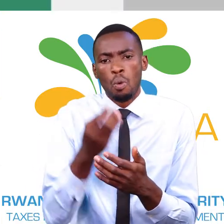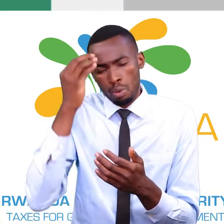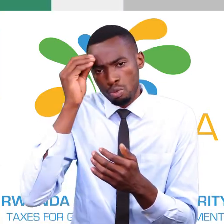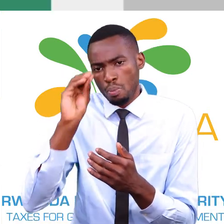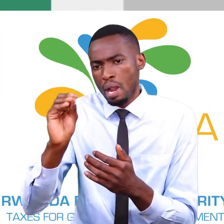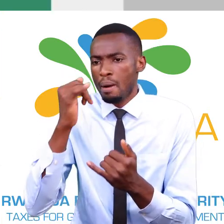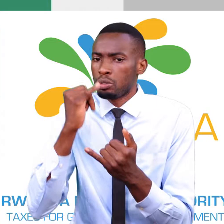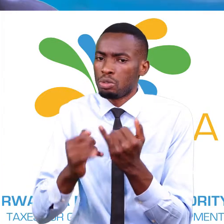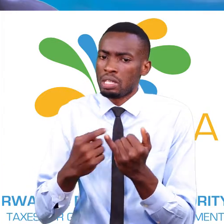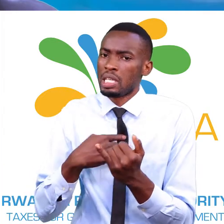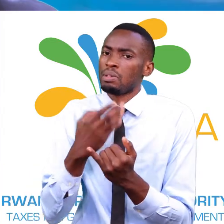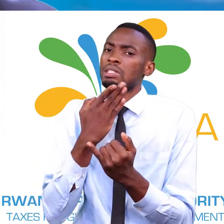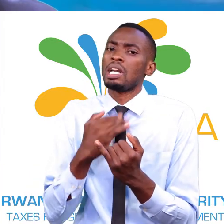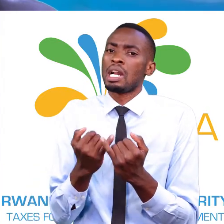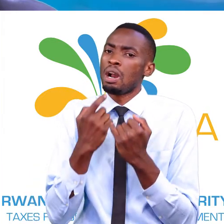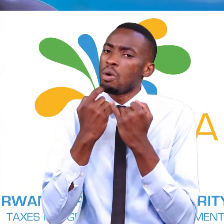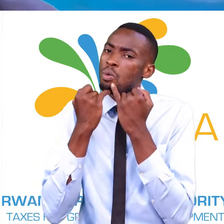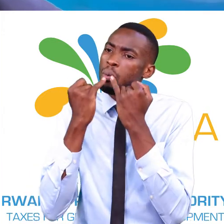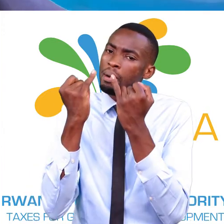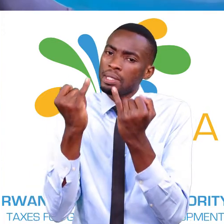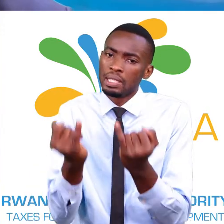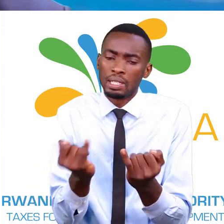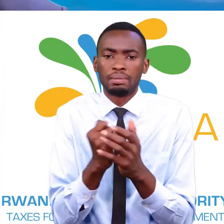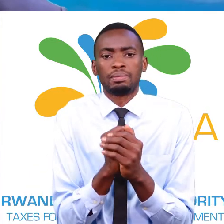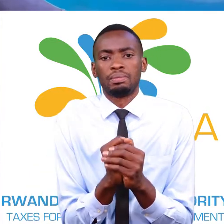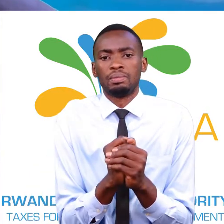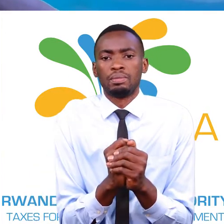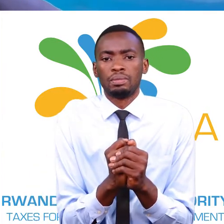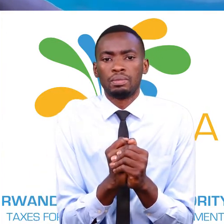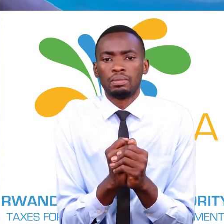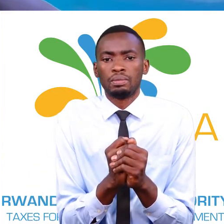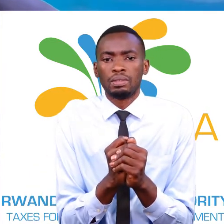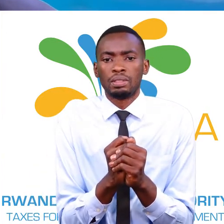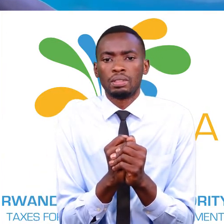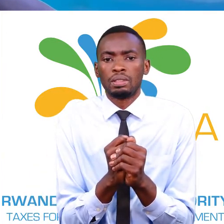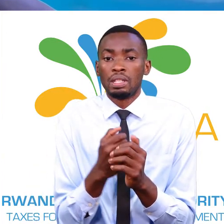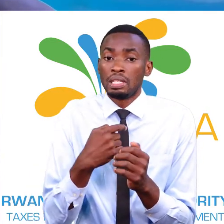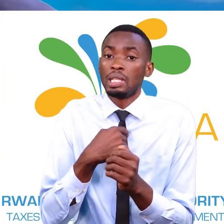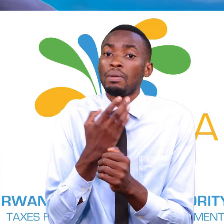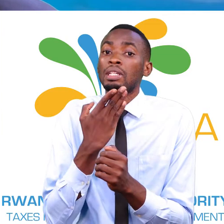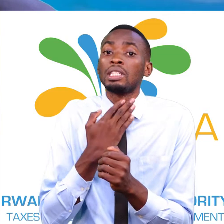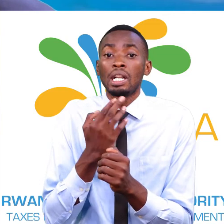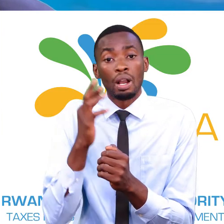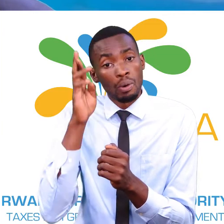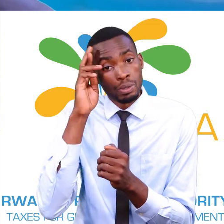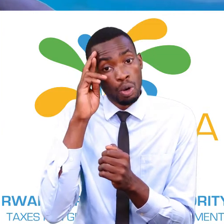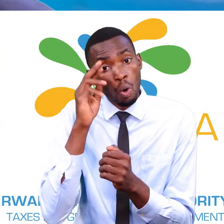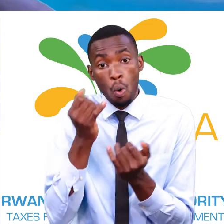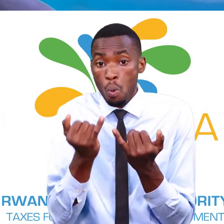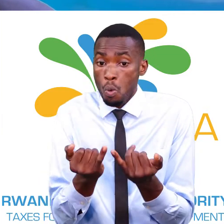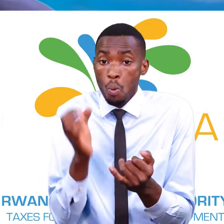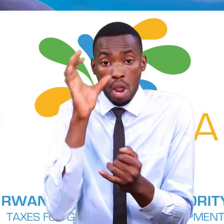ku butumwa busoza numva navuga nubwo wenda bwaba bukuye mu byo navuze byose ariko ni uko kongera kwibutsa ko dufite